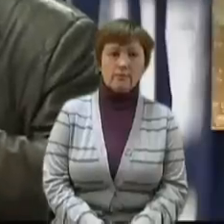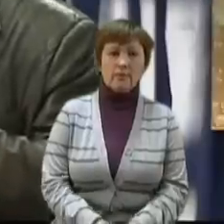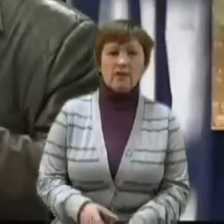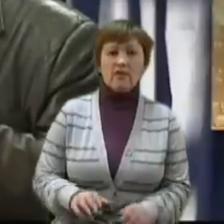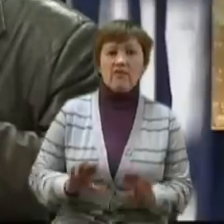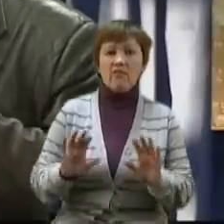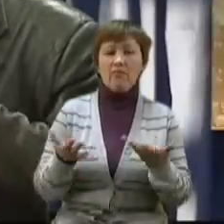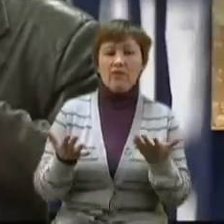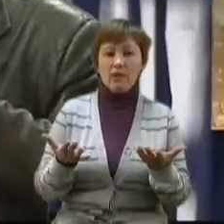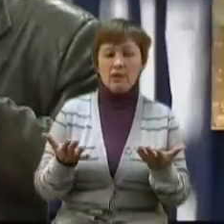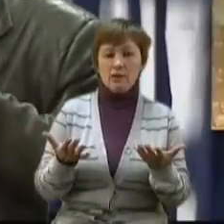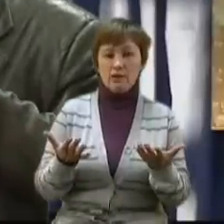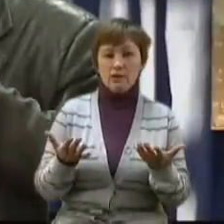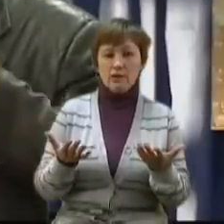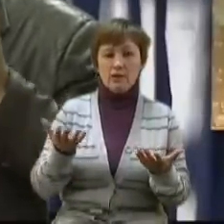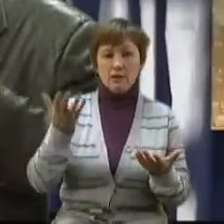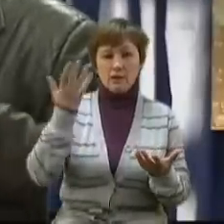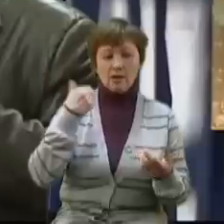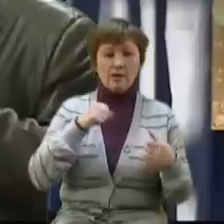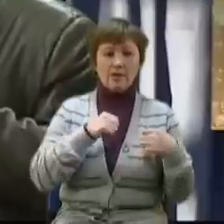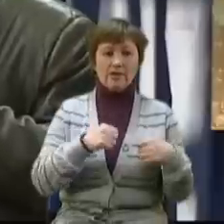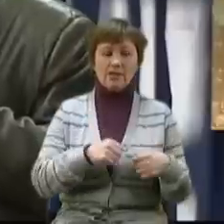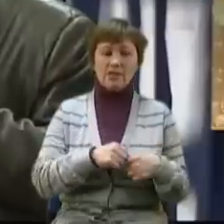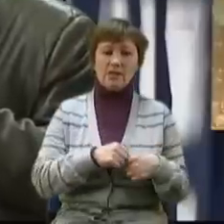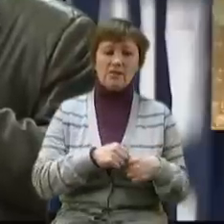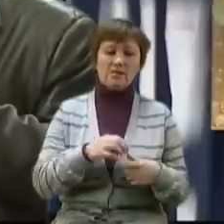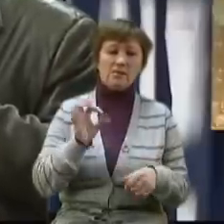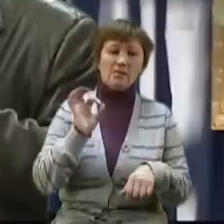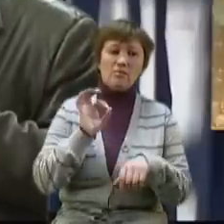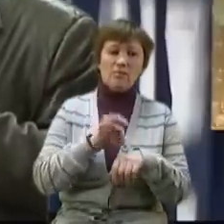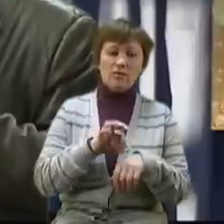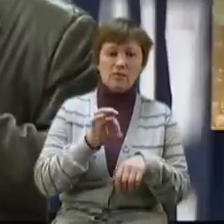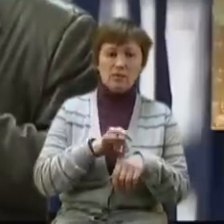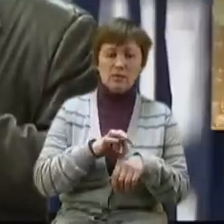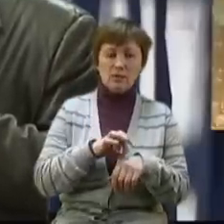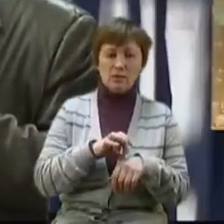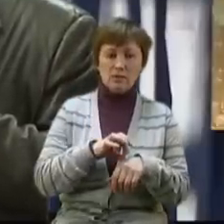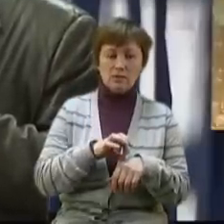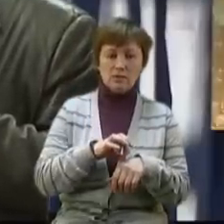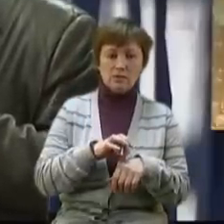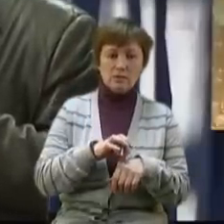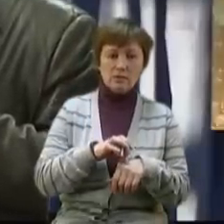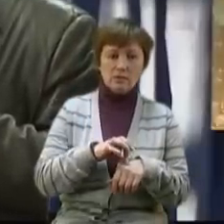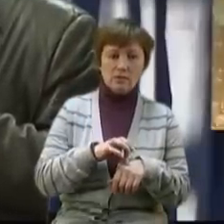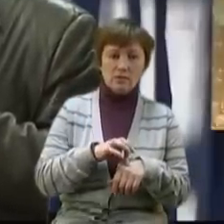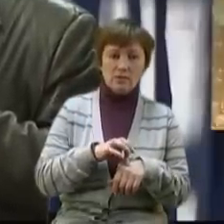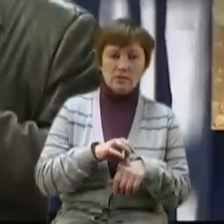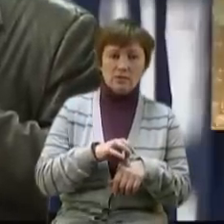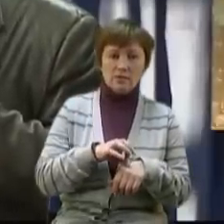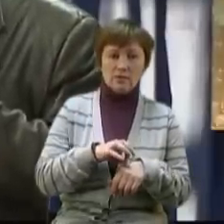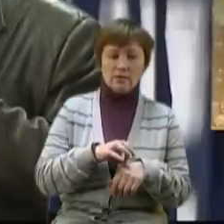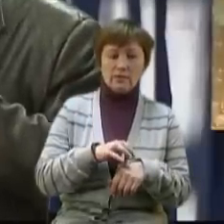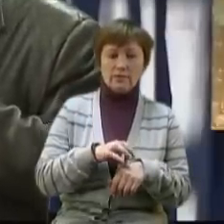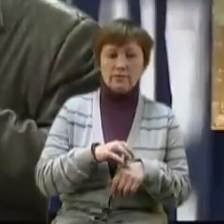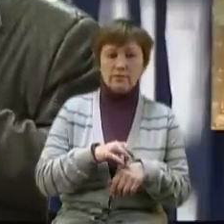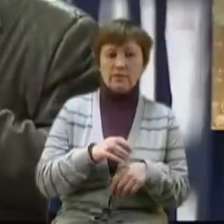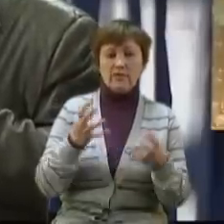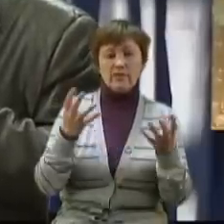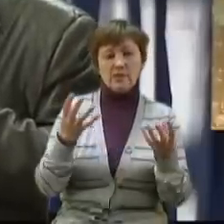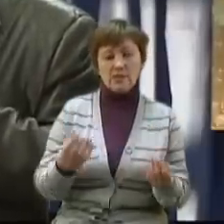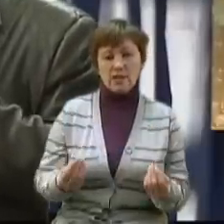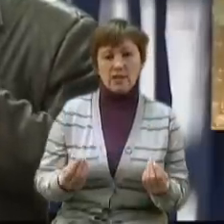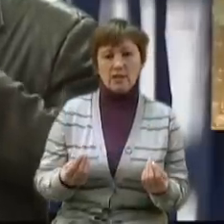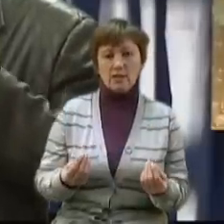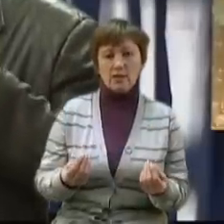Миг, когда в сердце боль, в